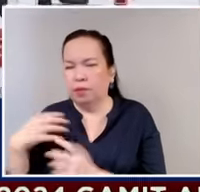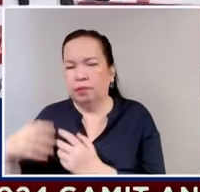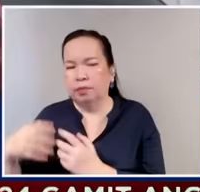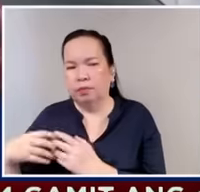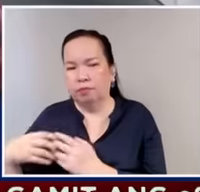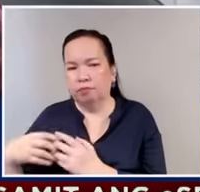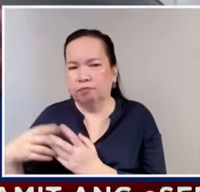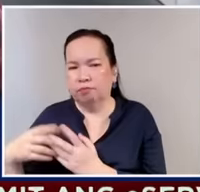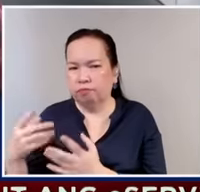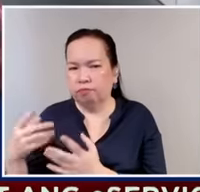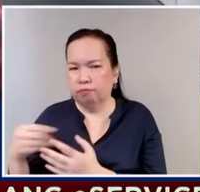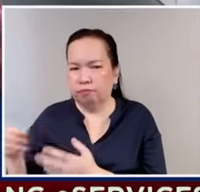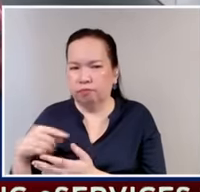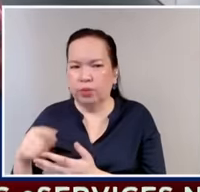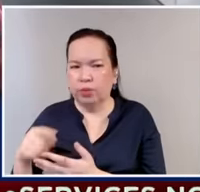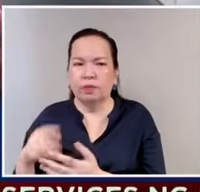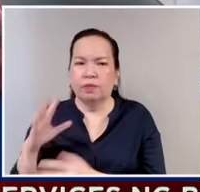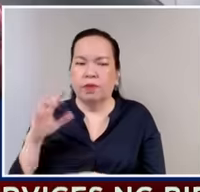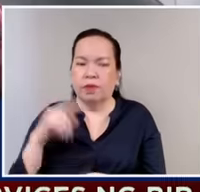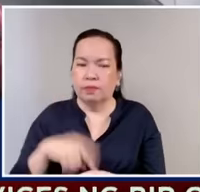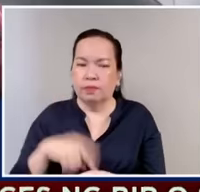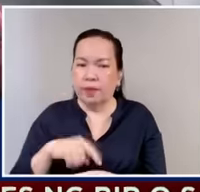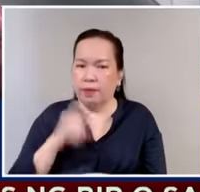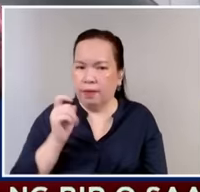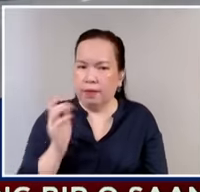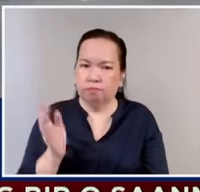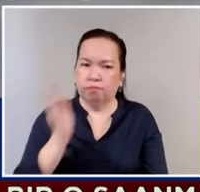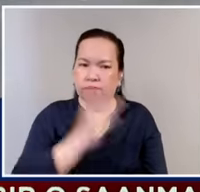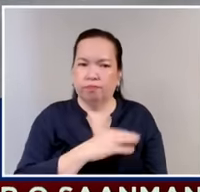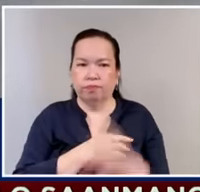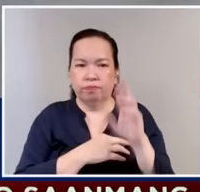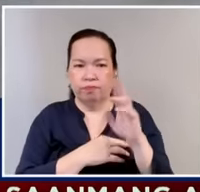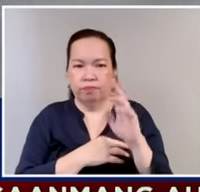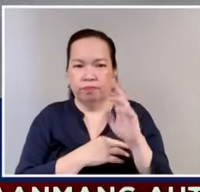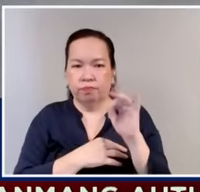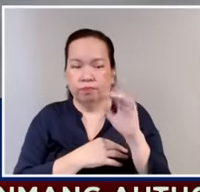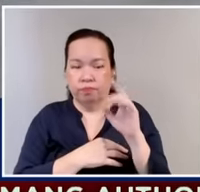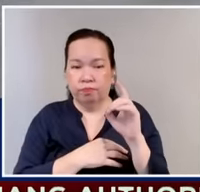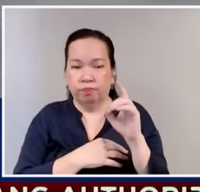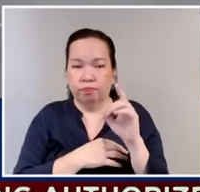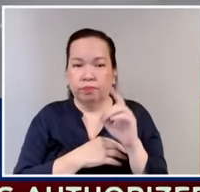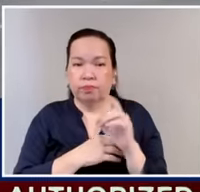parang 5 times faster yung sa RFID natin. At kung naka-barrier up po